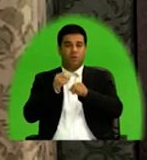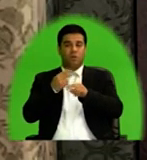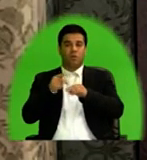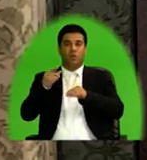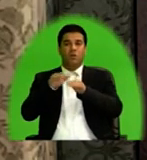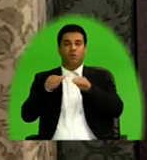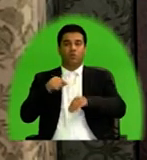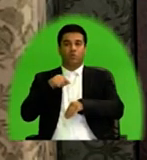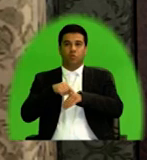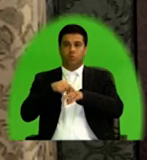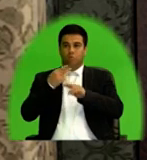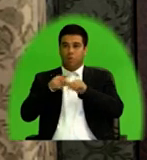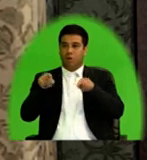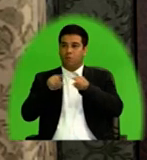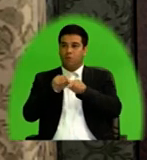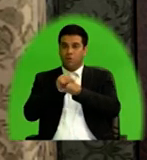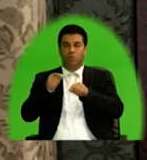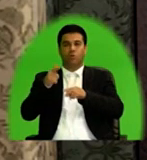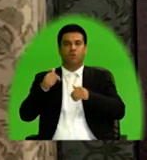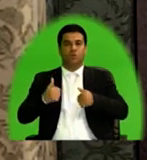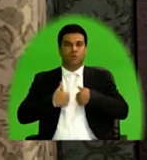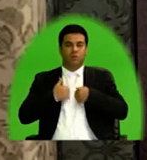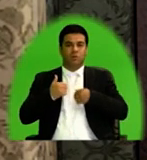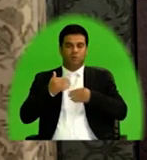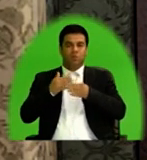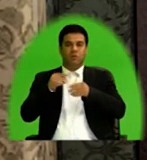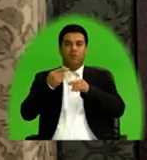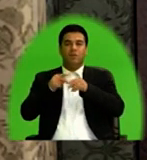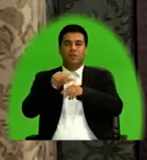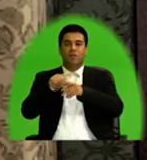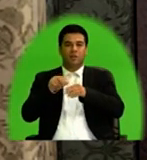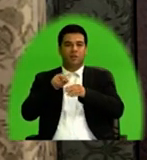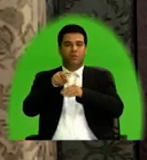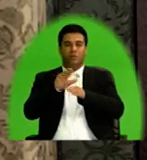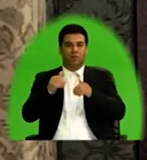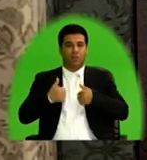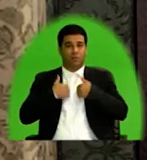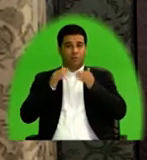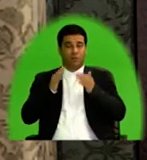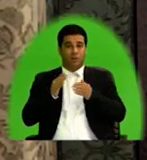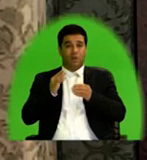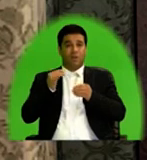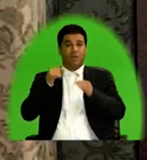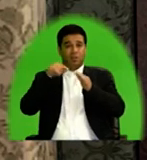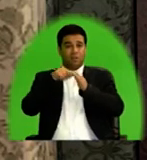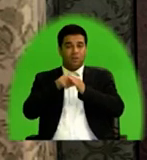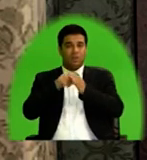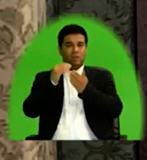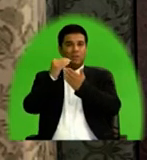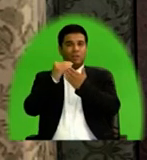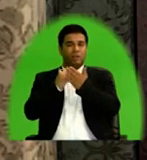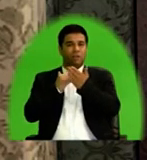ребенок чувствует, что поставлены границы, он старается не переходить через них. Затем нужно строить